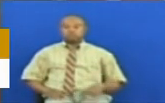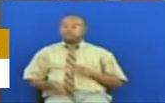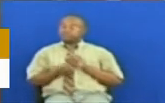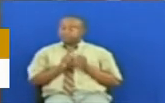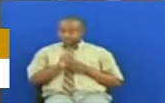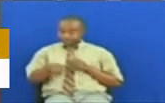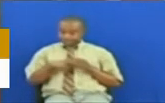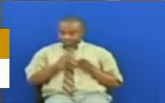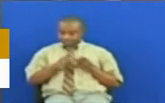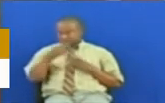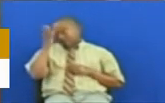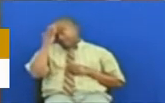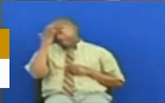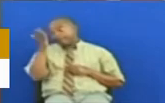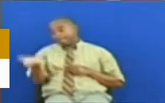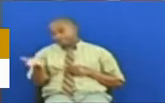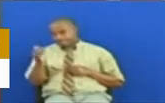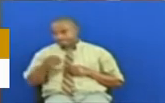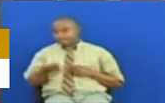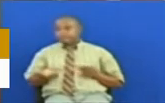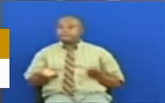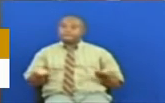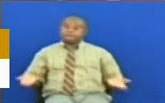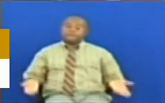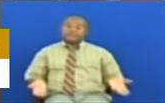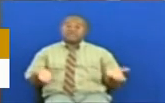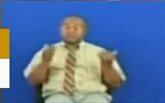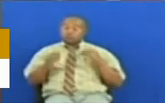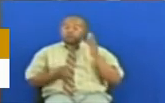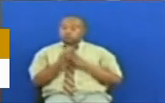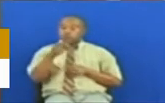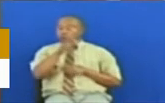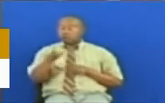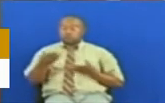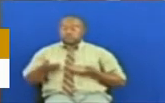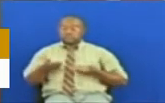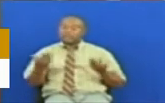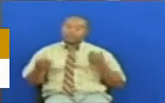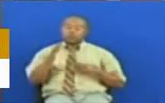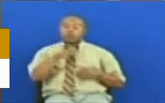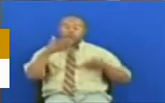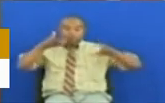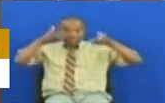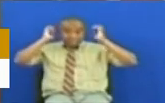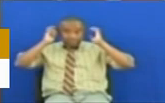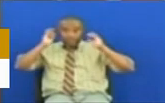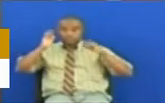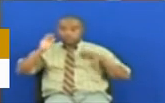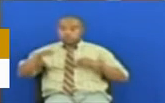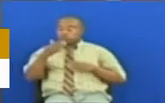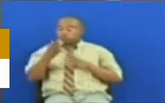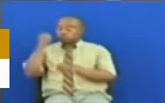spika, unajua wakati mwingine inawezekana ikawa wakatokezea watu washau wa simba alafu wengine wakaenda kwenye mkuki wakajipaka